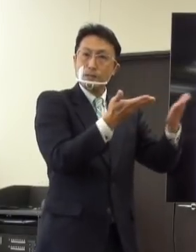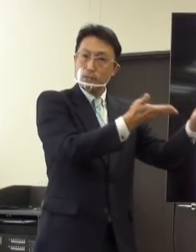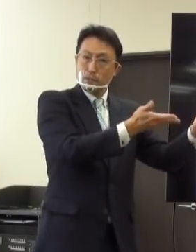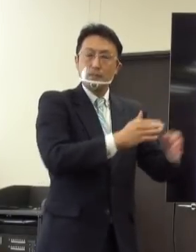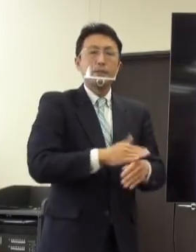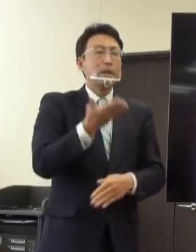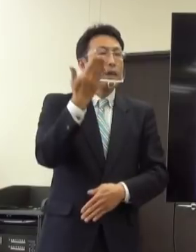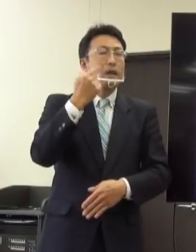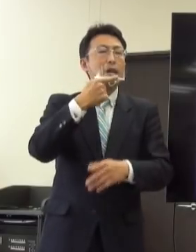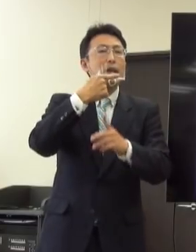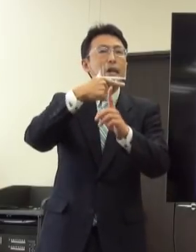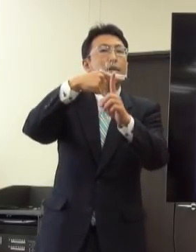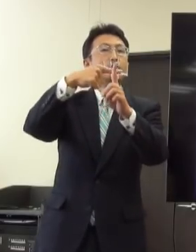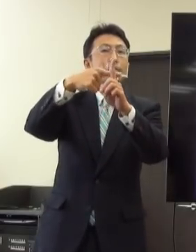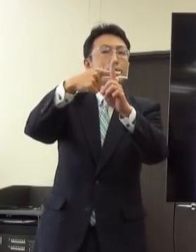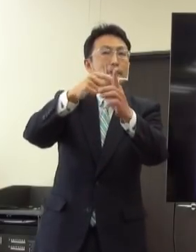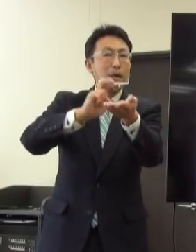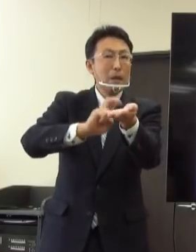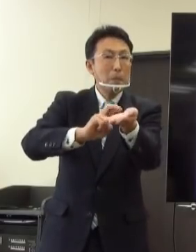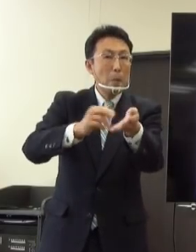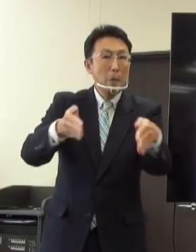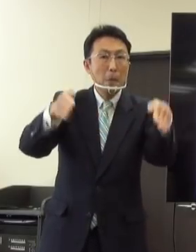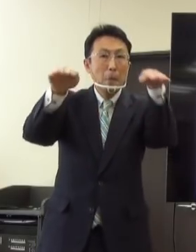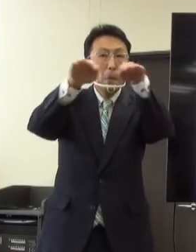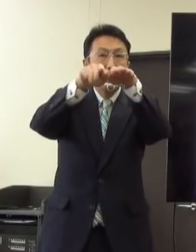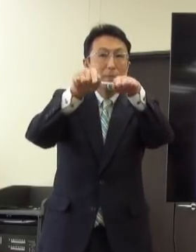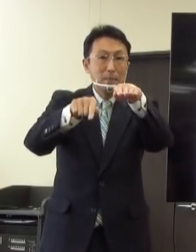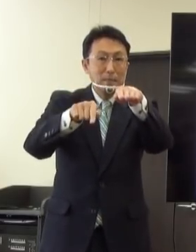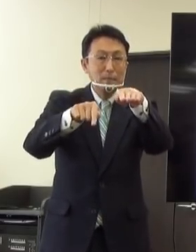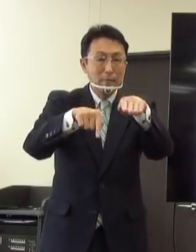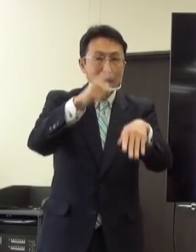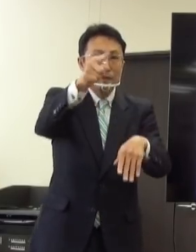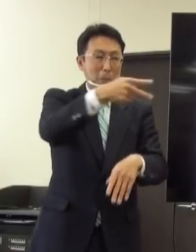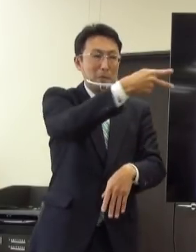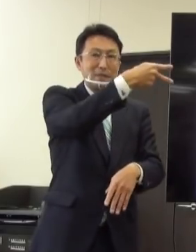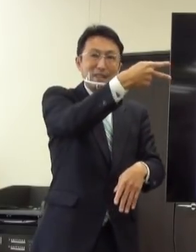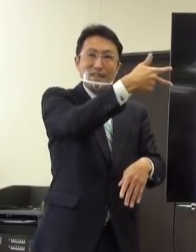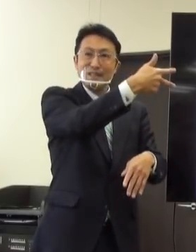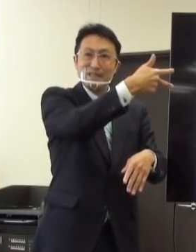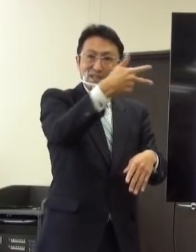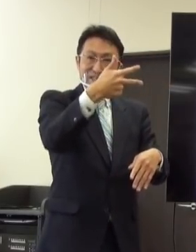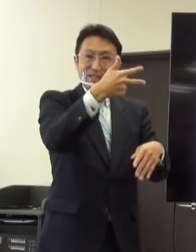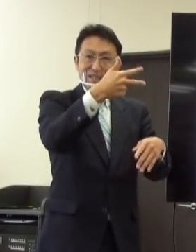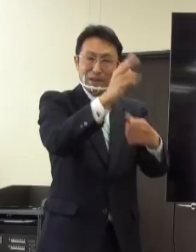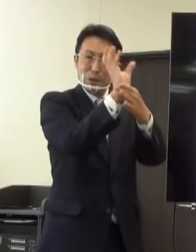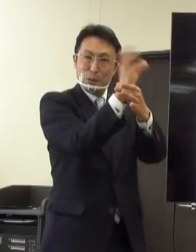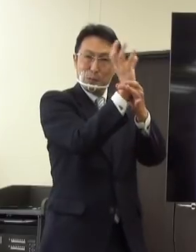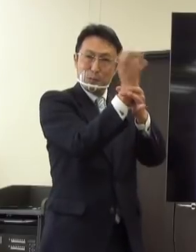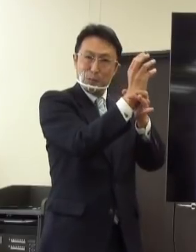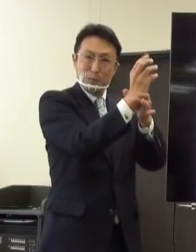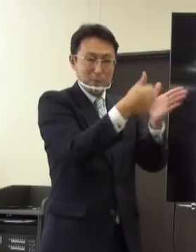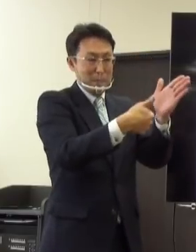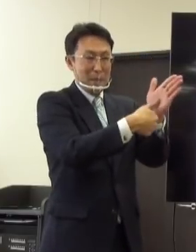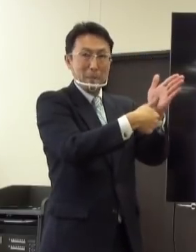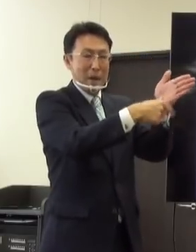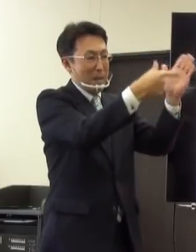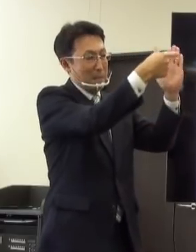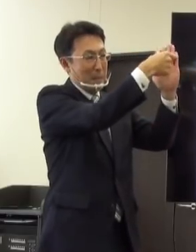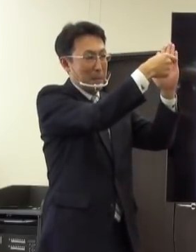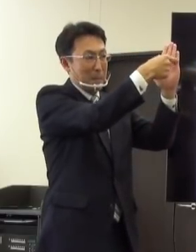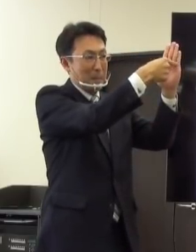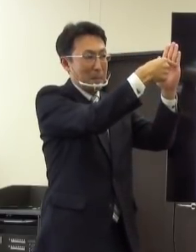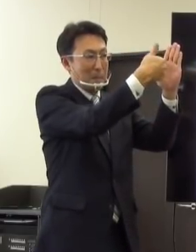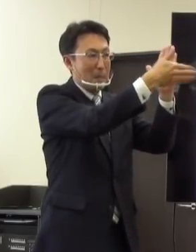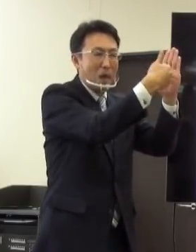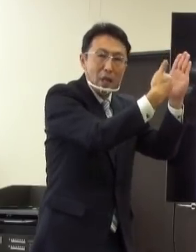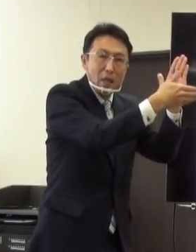赤のですね、穴埋めとしてこう輪番でやってるけども、もう20、27日